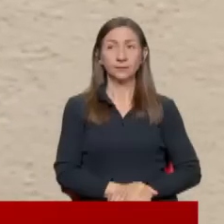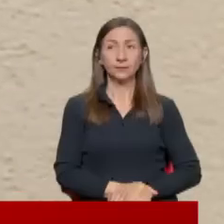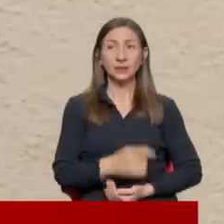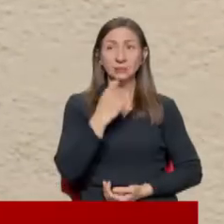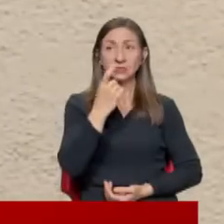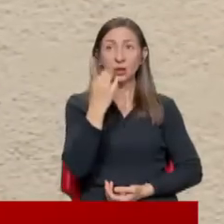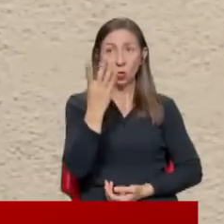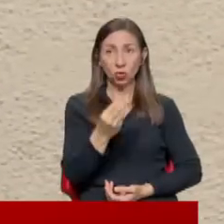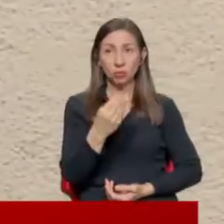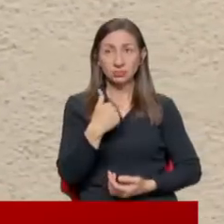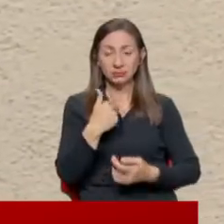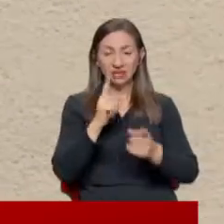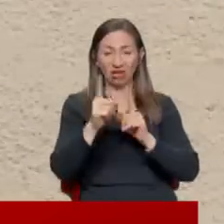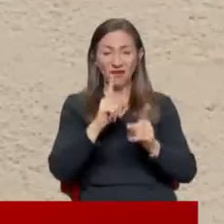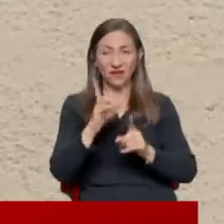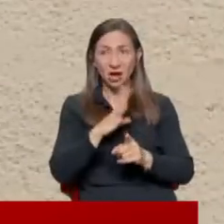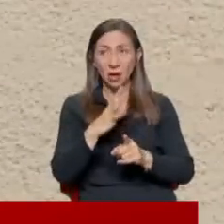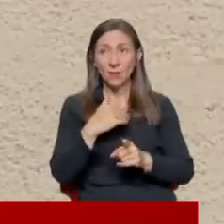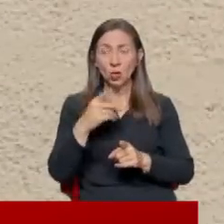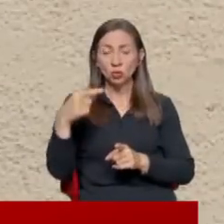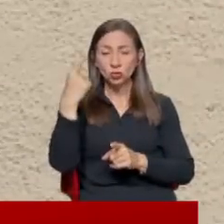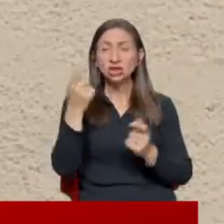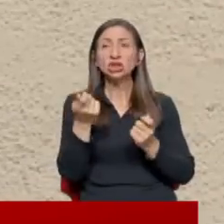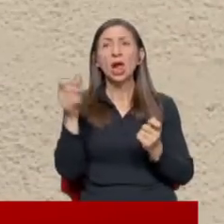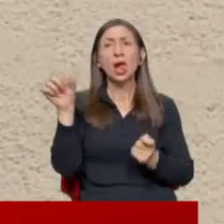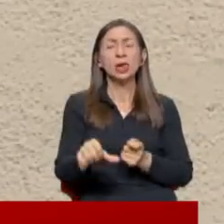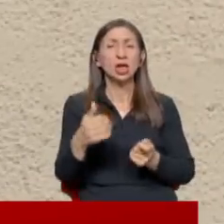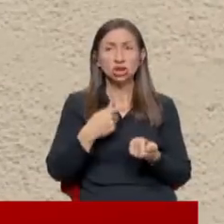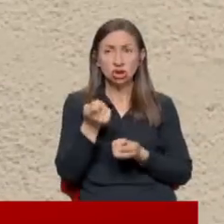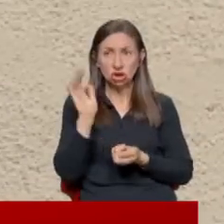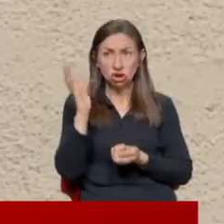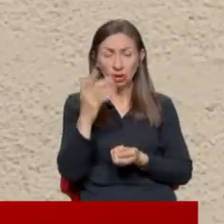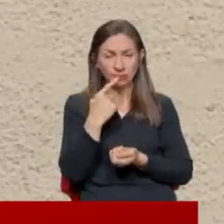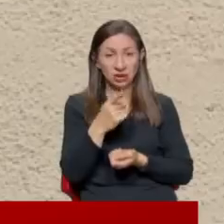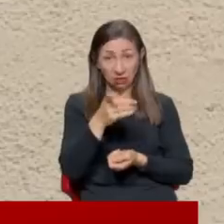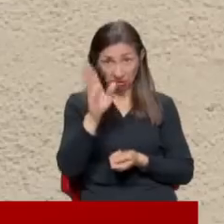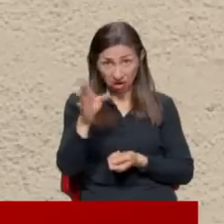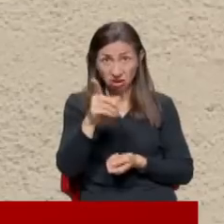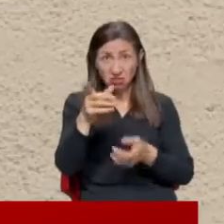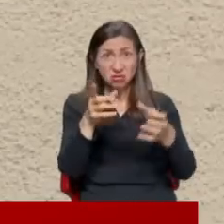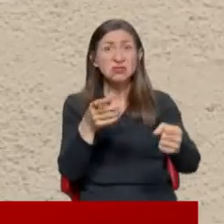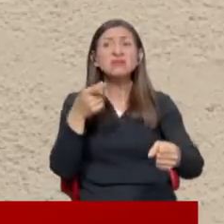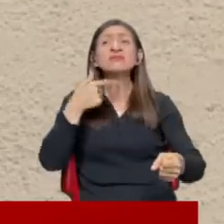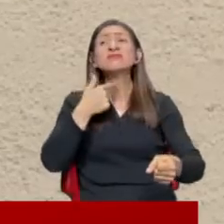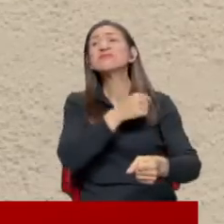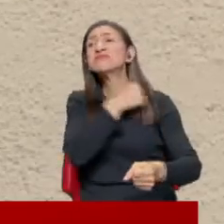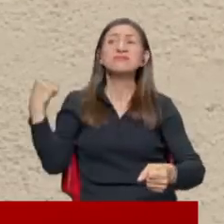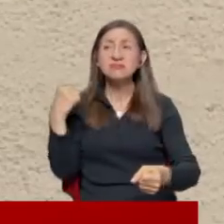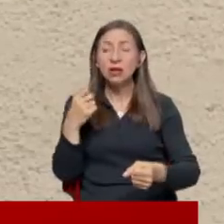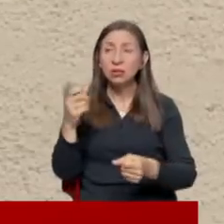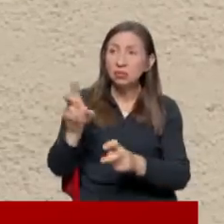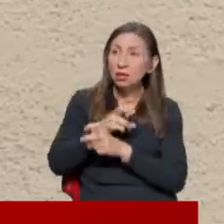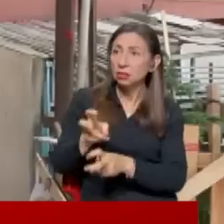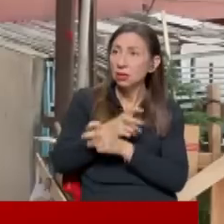Bir sene oluyor zaten, bizim bir davamız var. Ben de onun yüzünden çalışamıyorum. Hani işe gideceğim dediğimde sen gidersen bir yerde seni yakalayıp boynundan keseceğim diye bir sürü